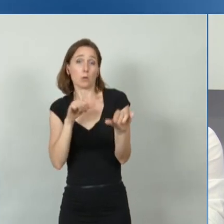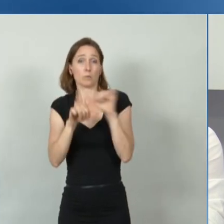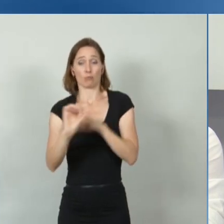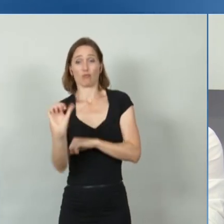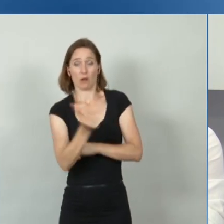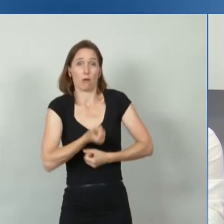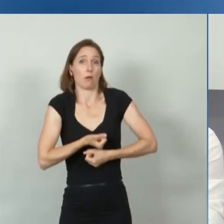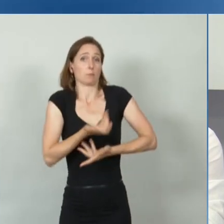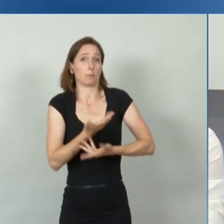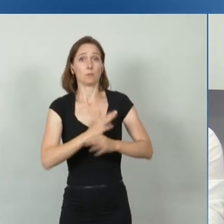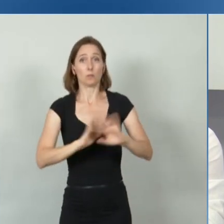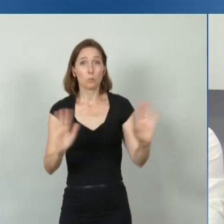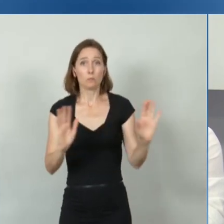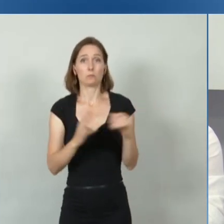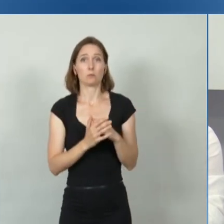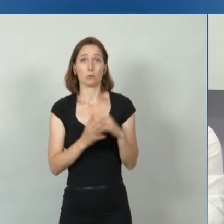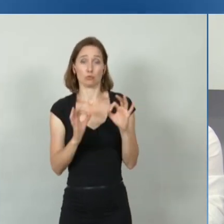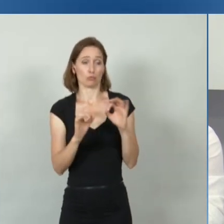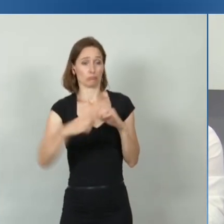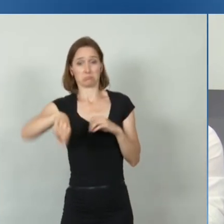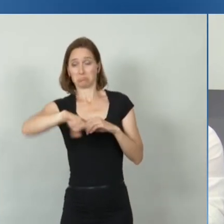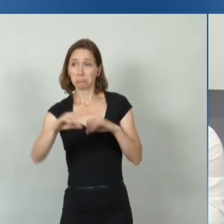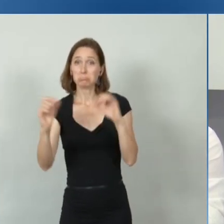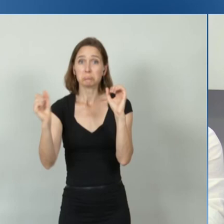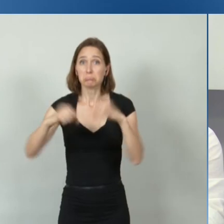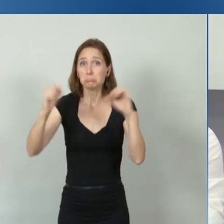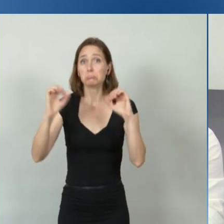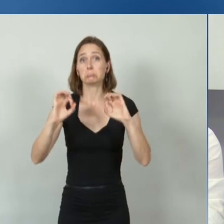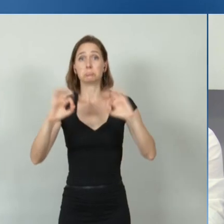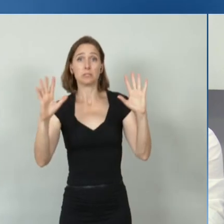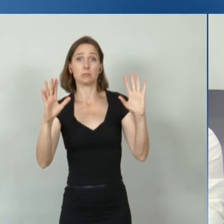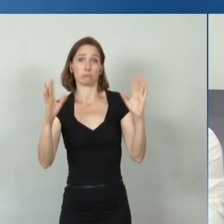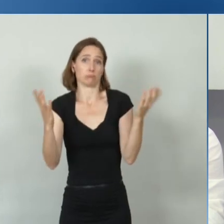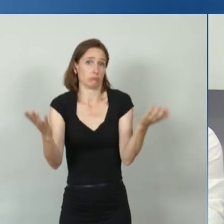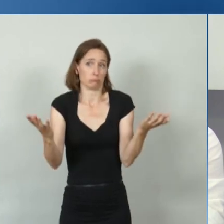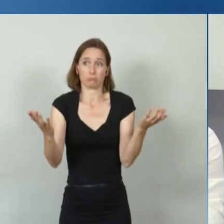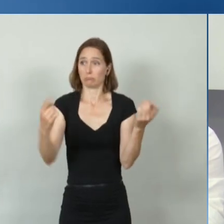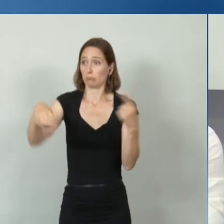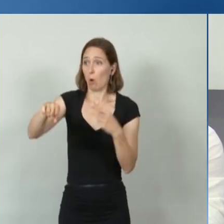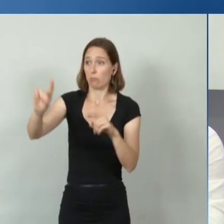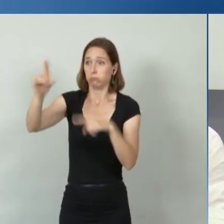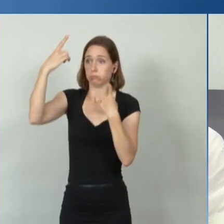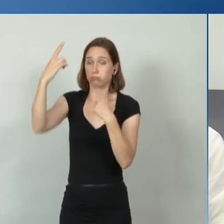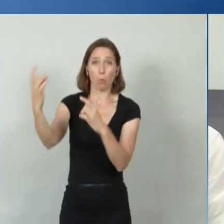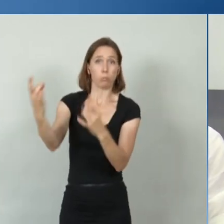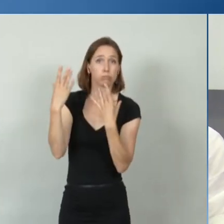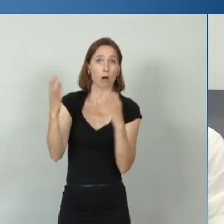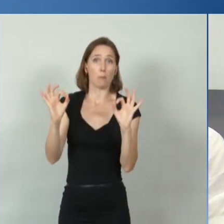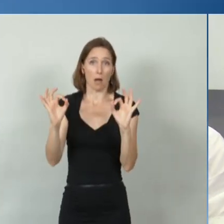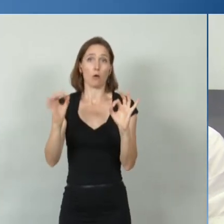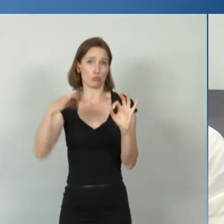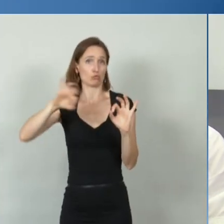dès lors qu'il y avait un sentiment de l'Assemblée sans manifestation de consultation le conseil en a bien